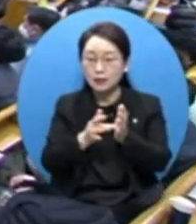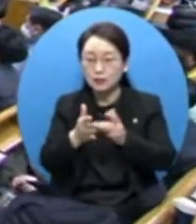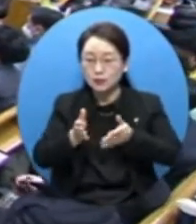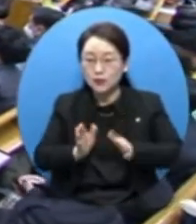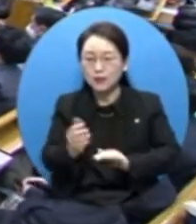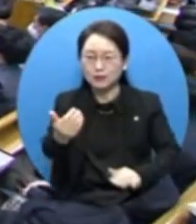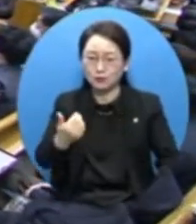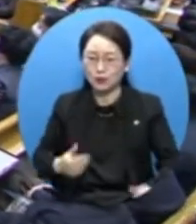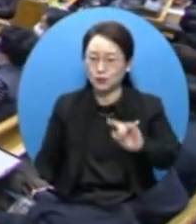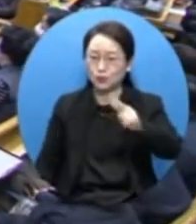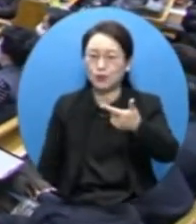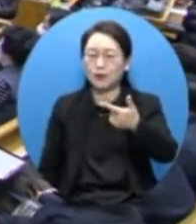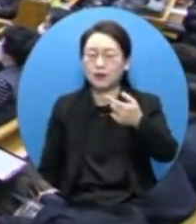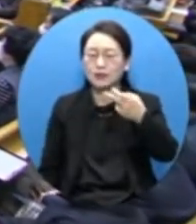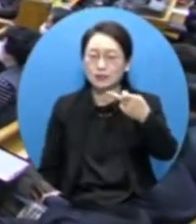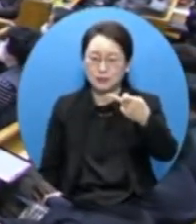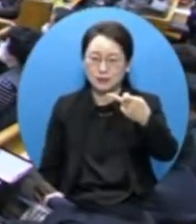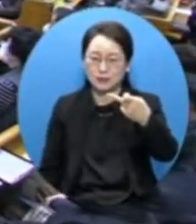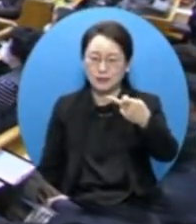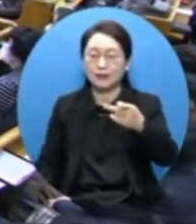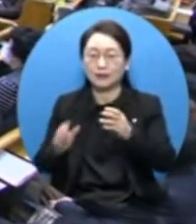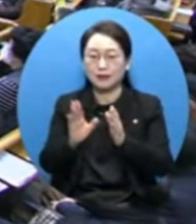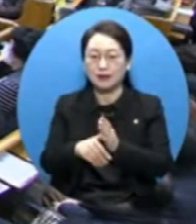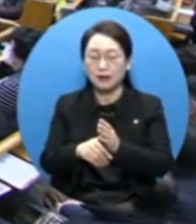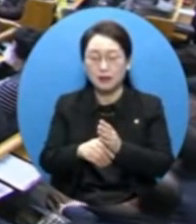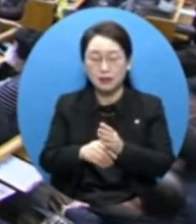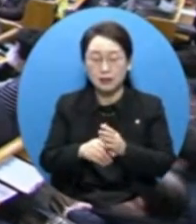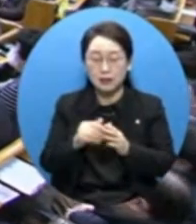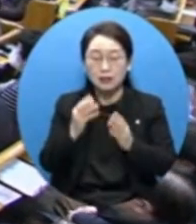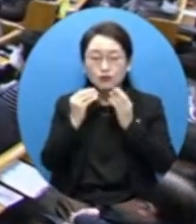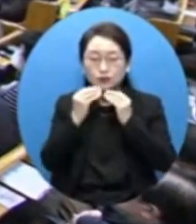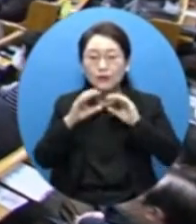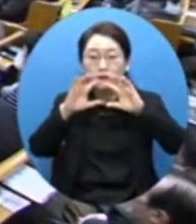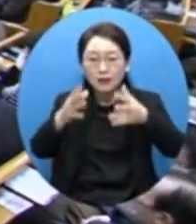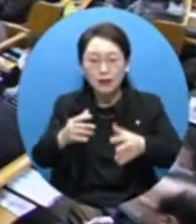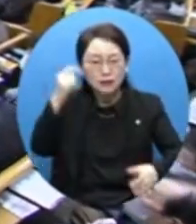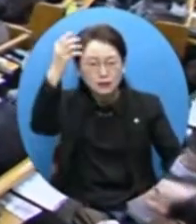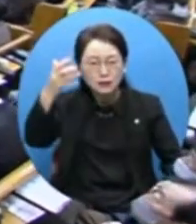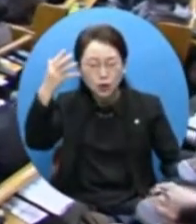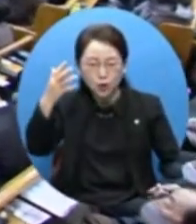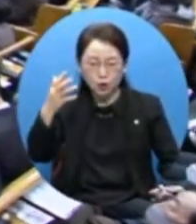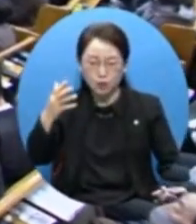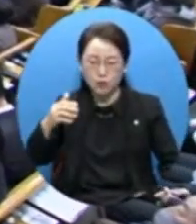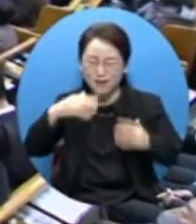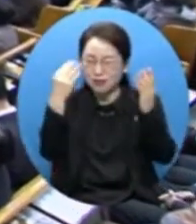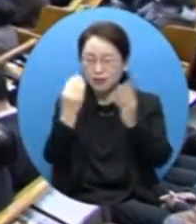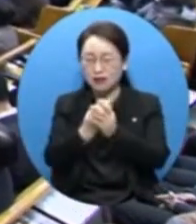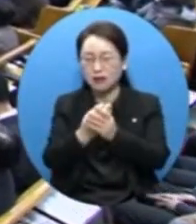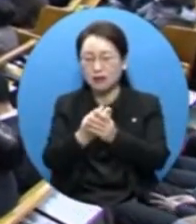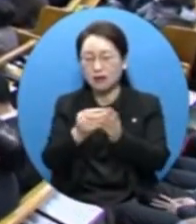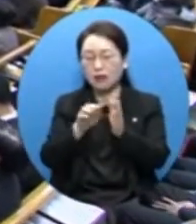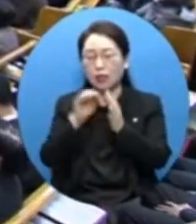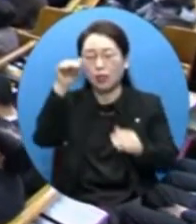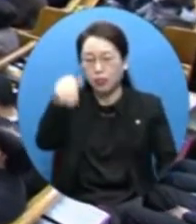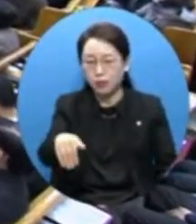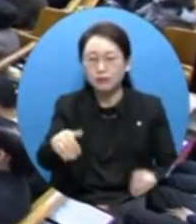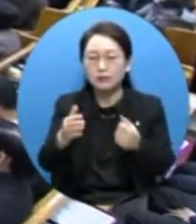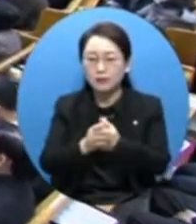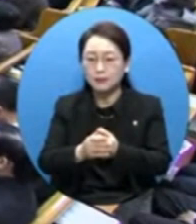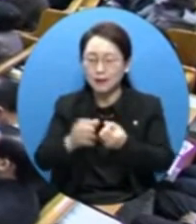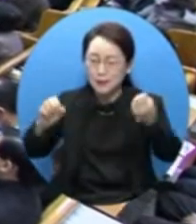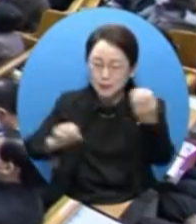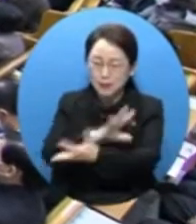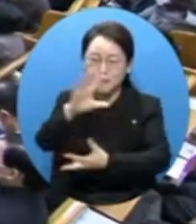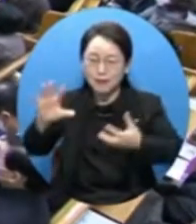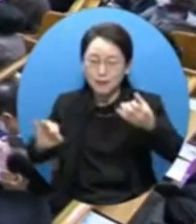612년경 유다가 영적으로 도적으로 타락해서 나라가 큰 혼란에 빠져 멸망의